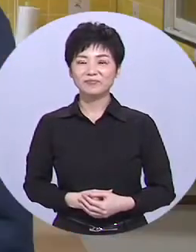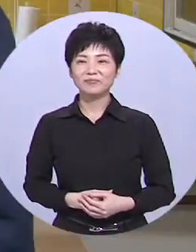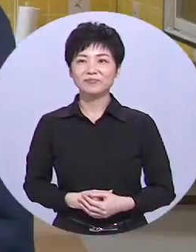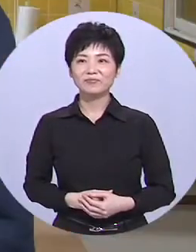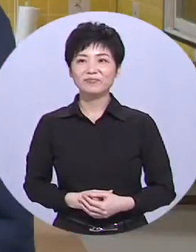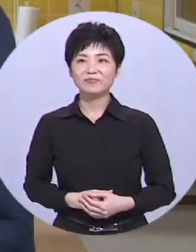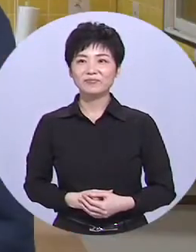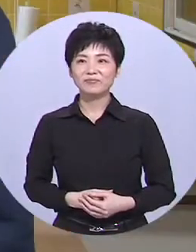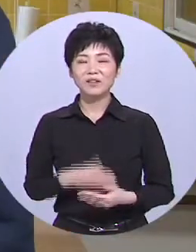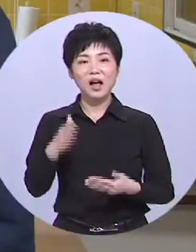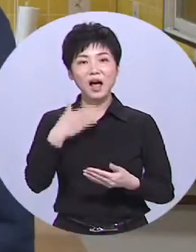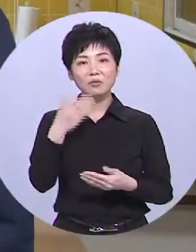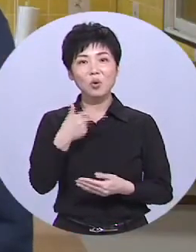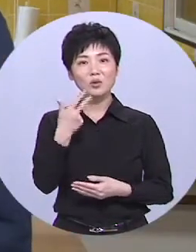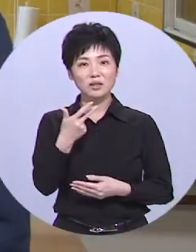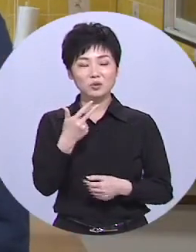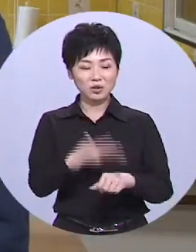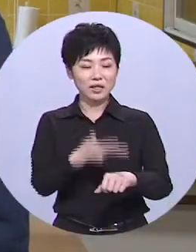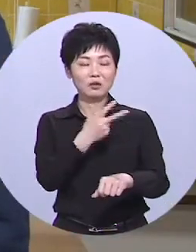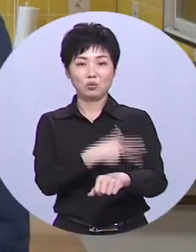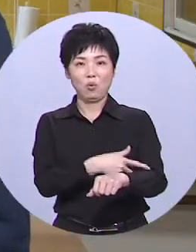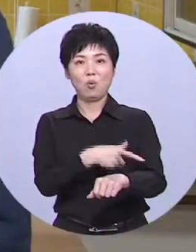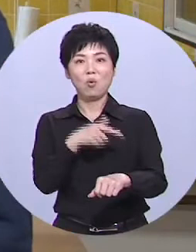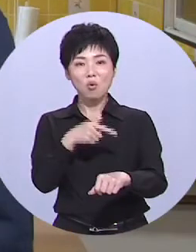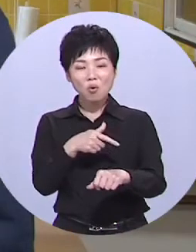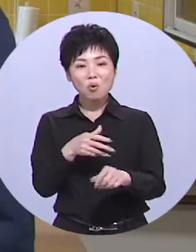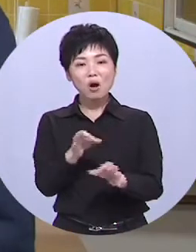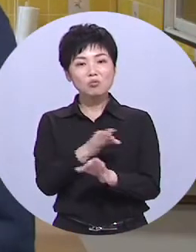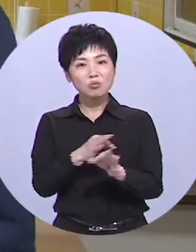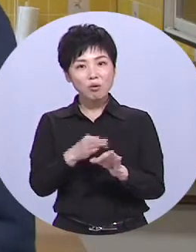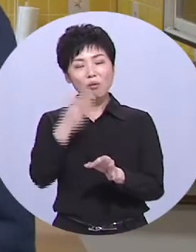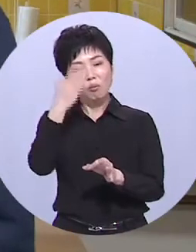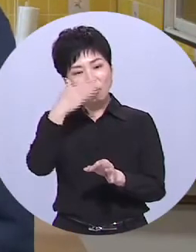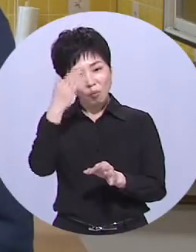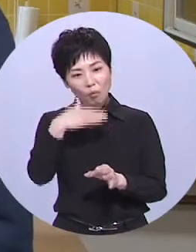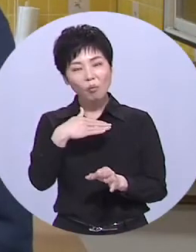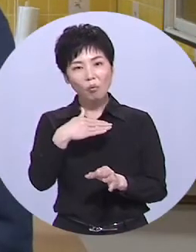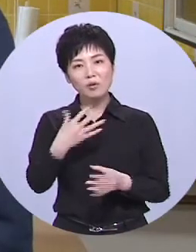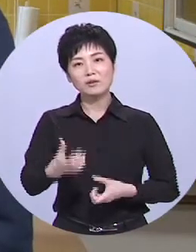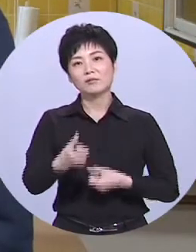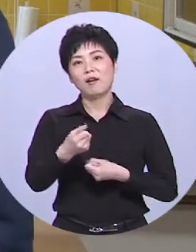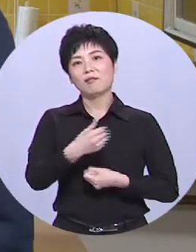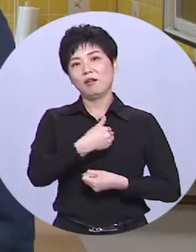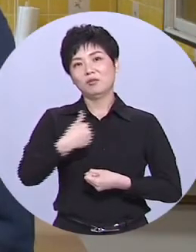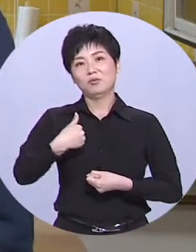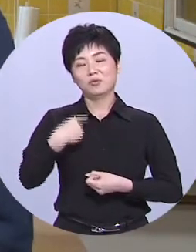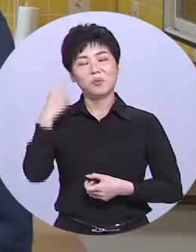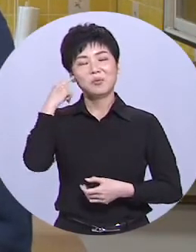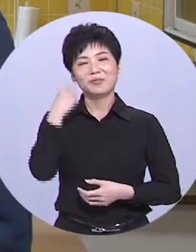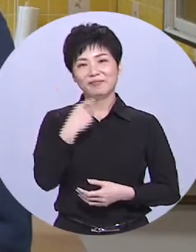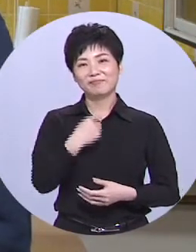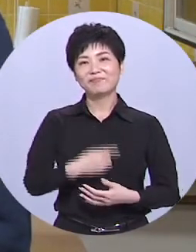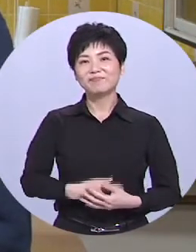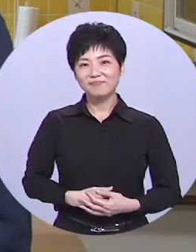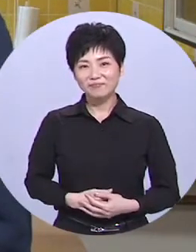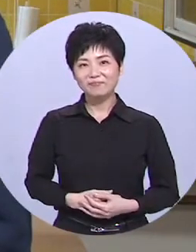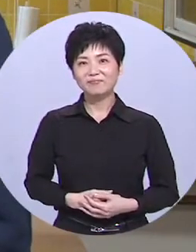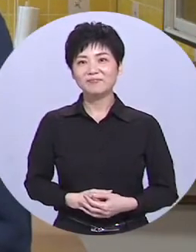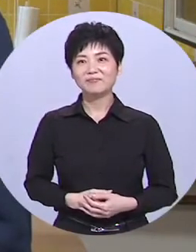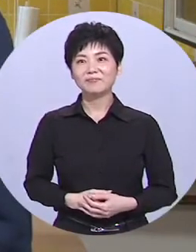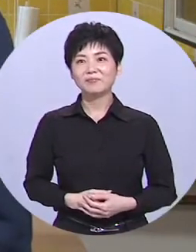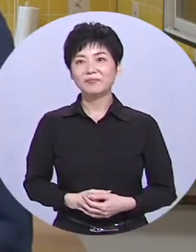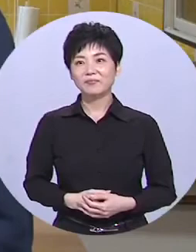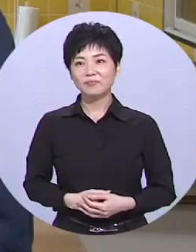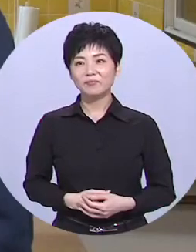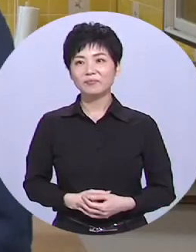まず飯能市役所の、システムということで信頼があるということが第一に